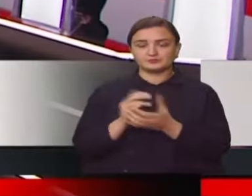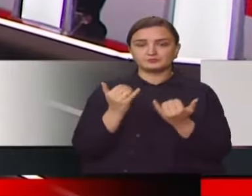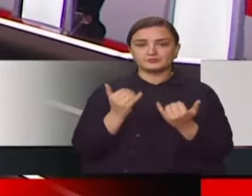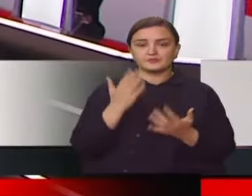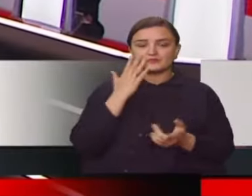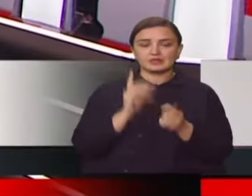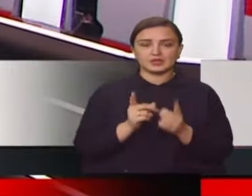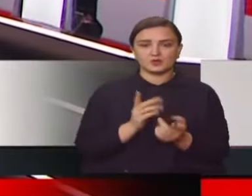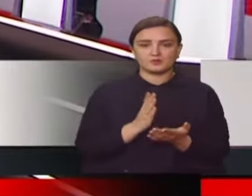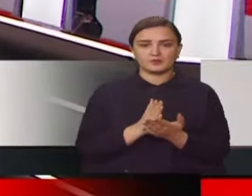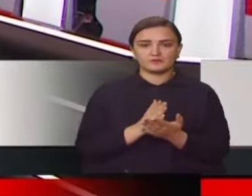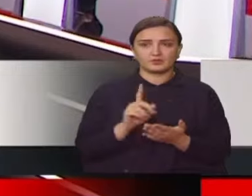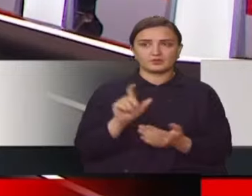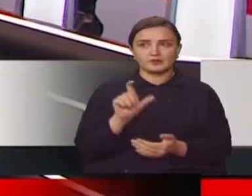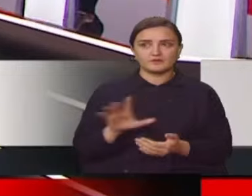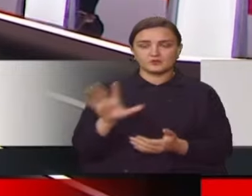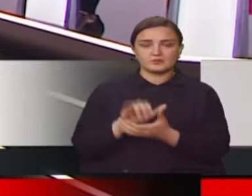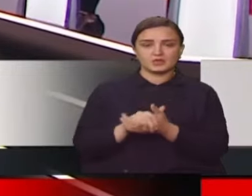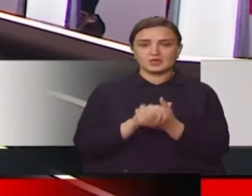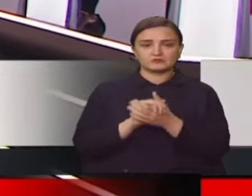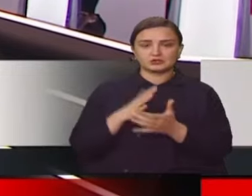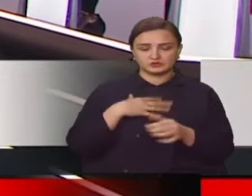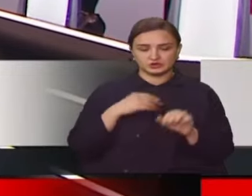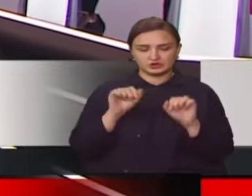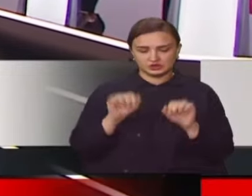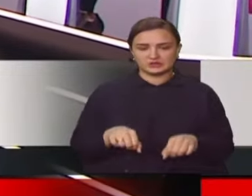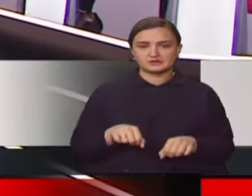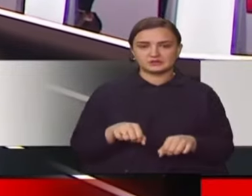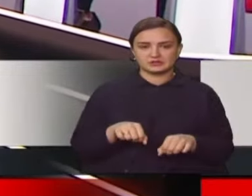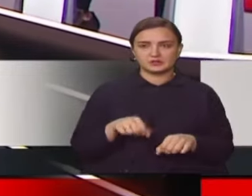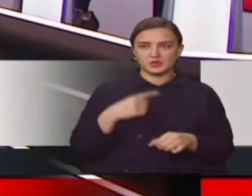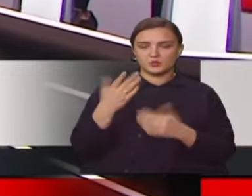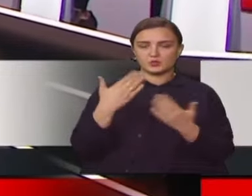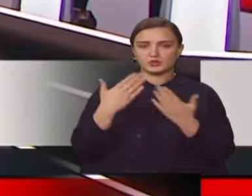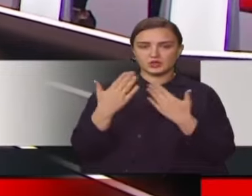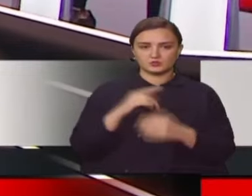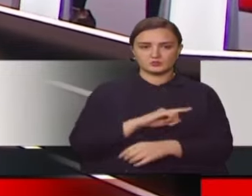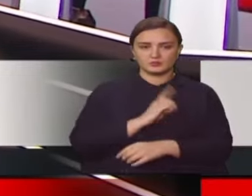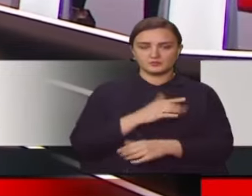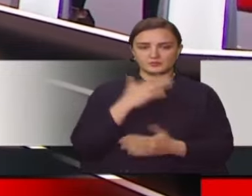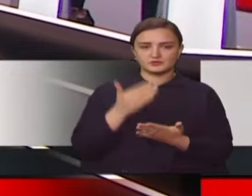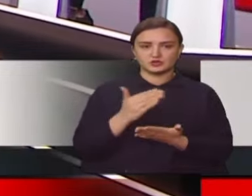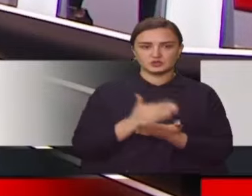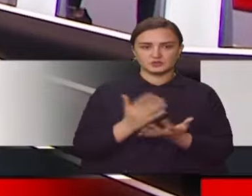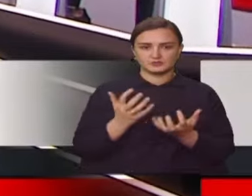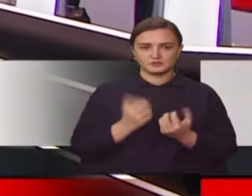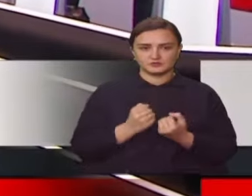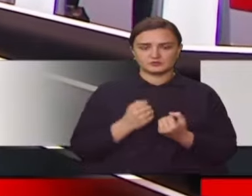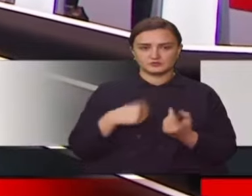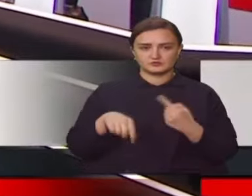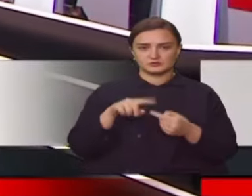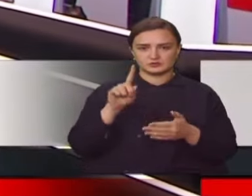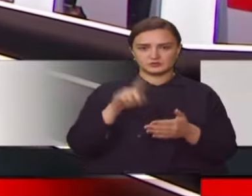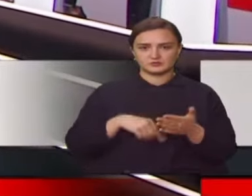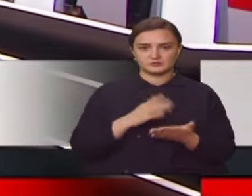რეალობა გვაქვს იმისი, რომ ევროკავშირთან ჩვენ შეგვიძლია გადატვირთვის პოლიტიკით ძალიან ბევრ შედეგს მივაღწიოთ და ჩვენ